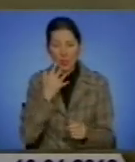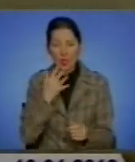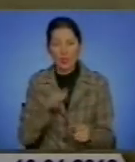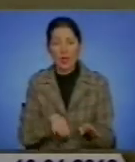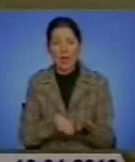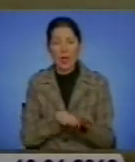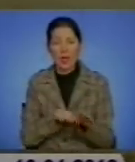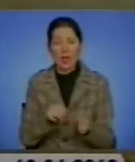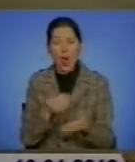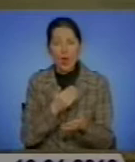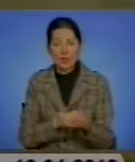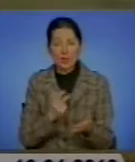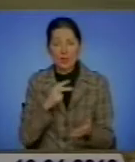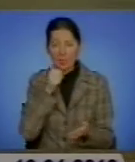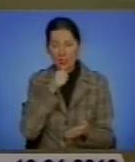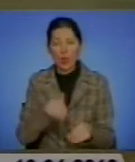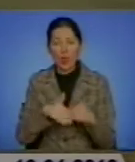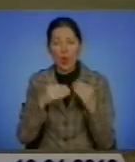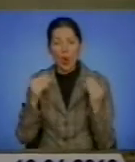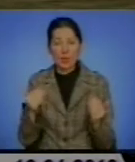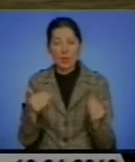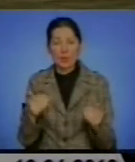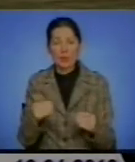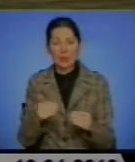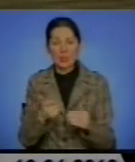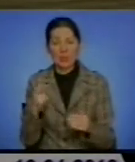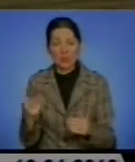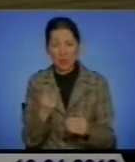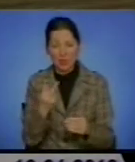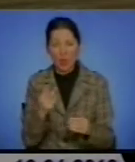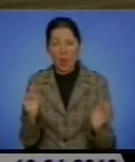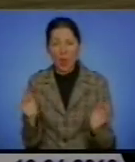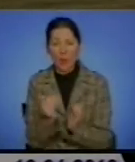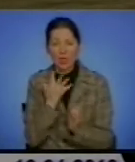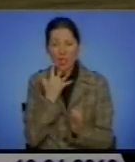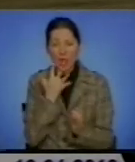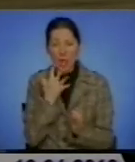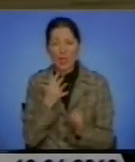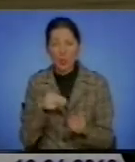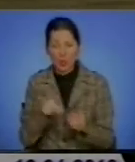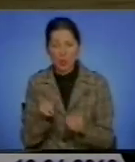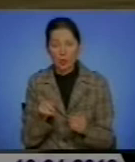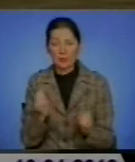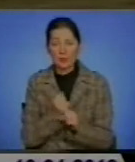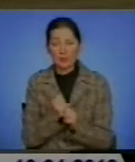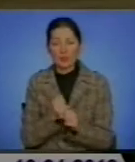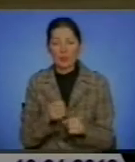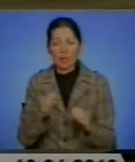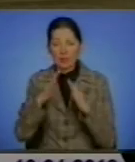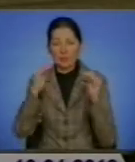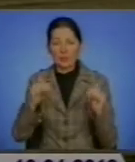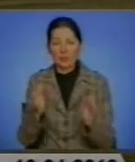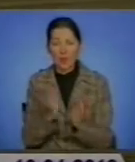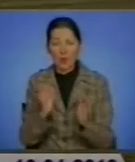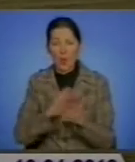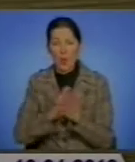зростає. За останні 3 роки його обсяги збільшились удвічі. Утім, обмежувати імпорт, щоб зробити тепличні умови для українського виробника, уряд не буде,